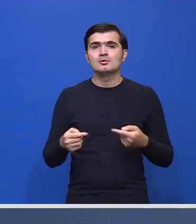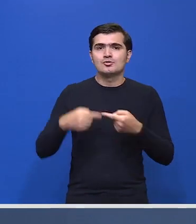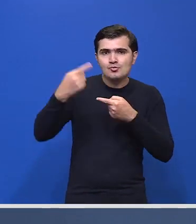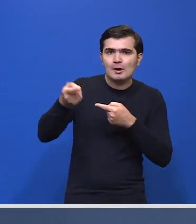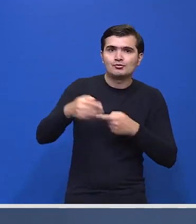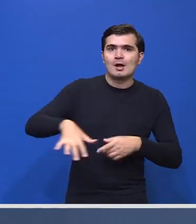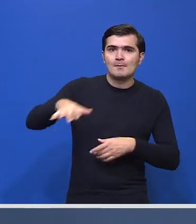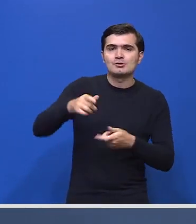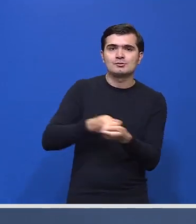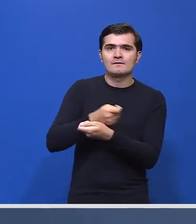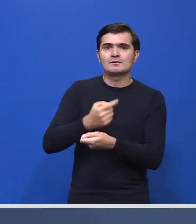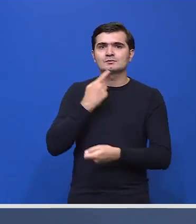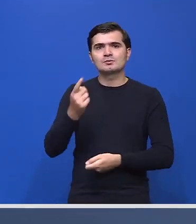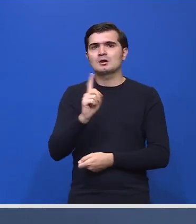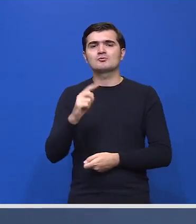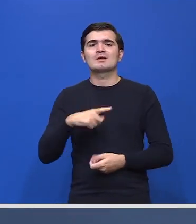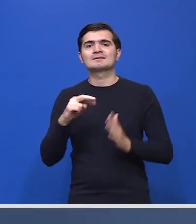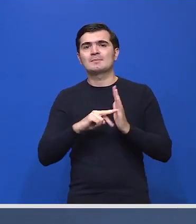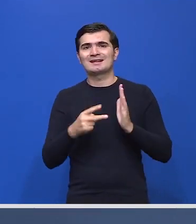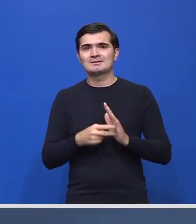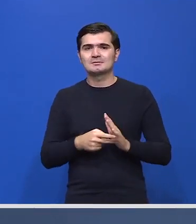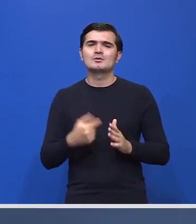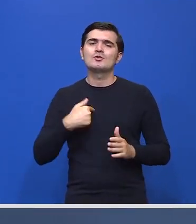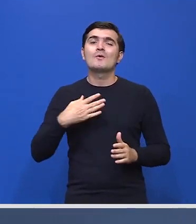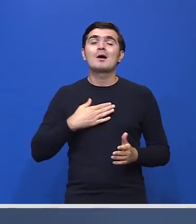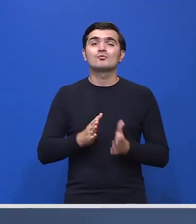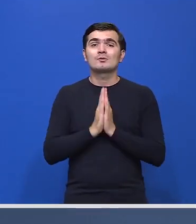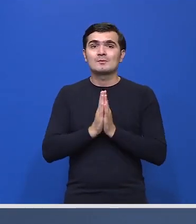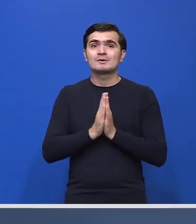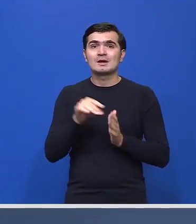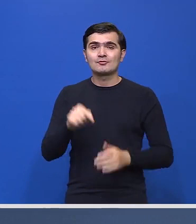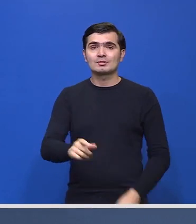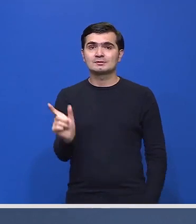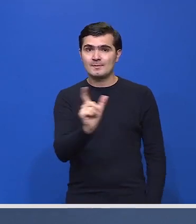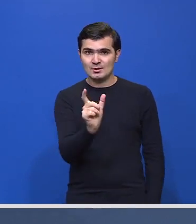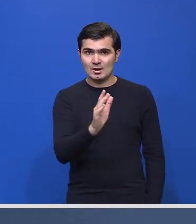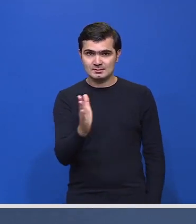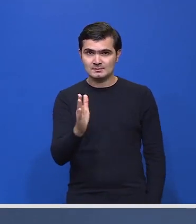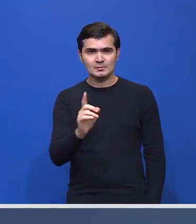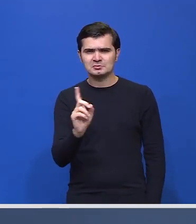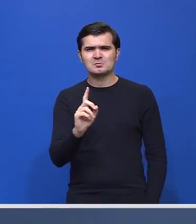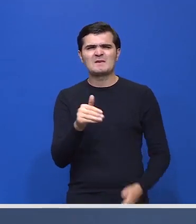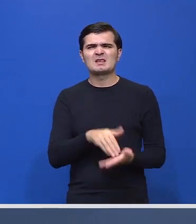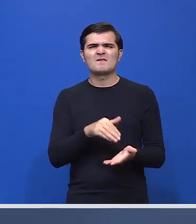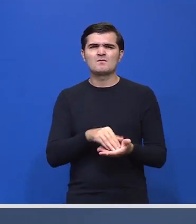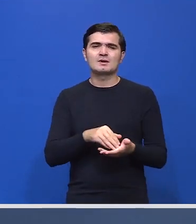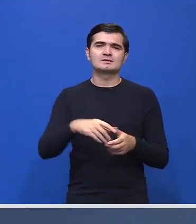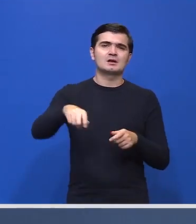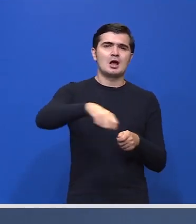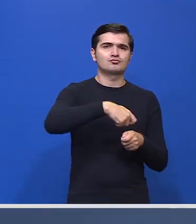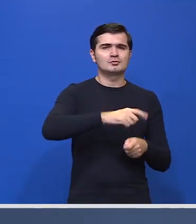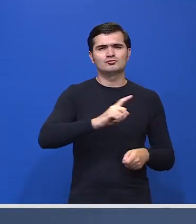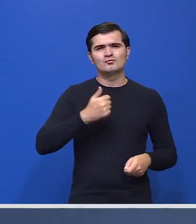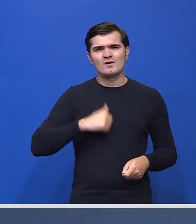mediul de afaceri constată că nu e pregătit. Aș avea rugămintea ca pe perioada aceasta, ca să nu mai fim nevoiți să ajustăm, și eu vreau să nu mai